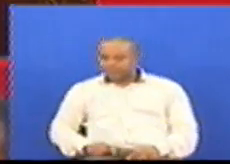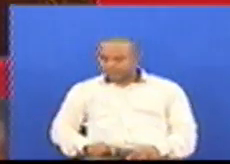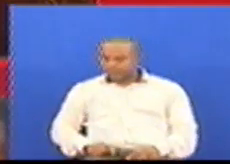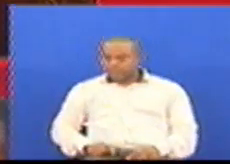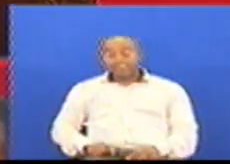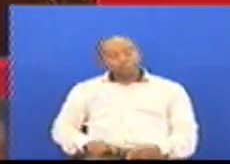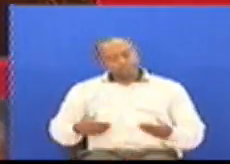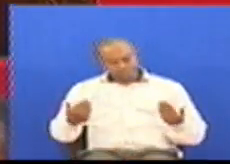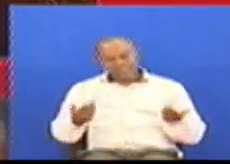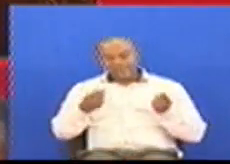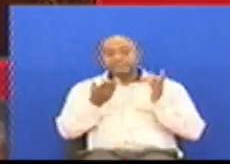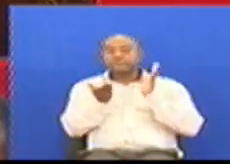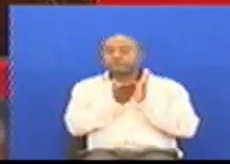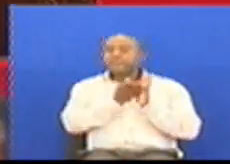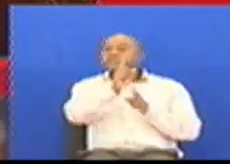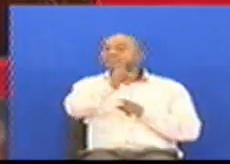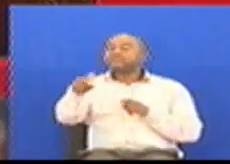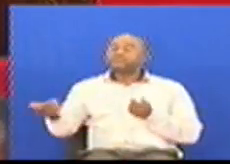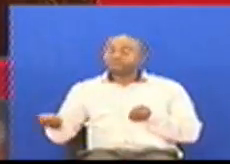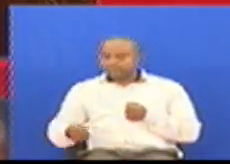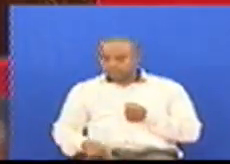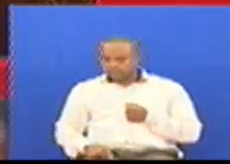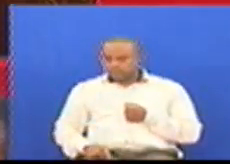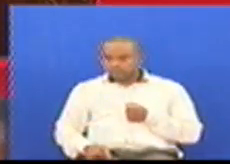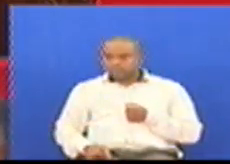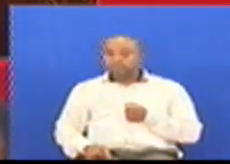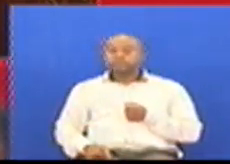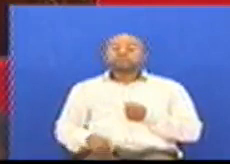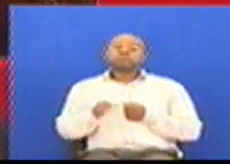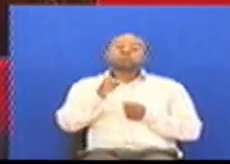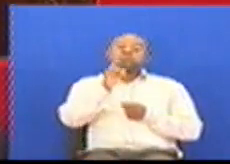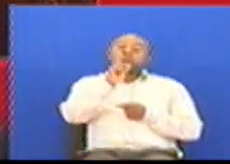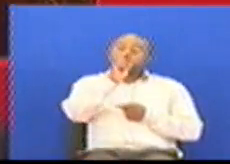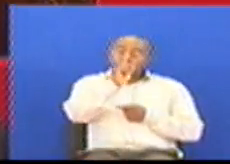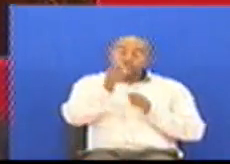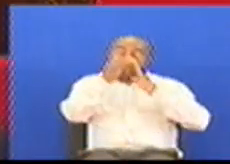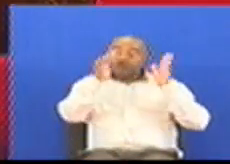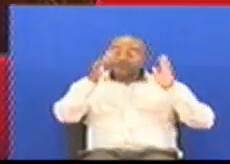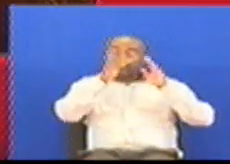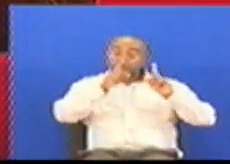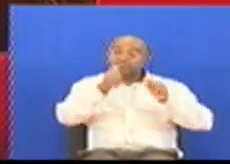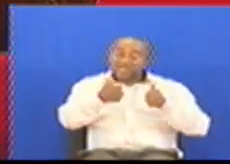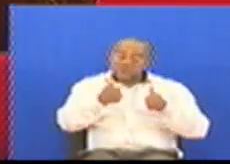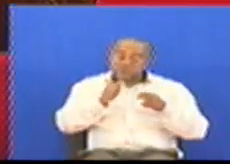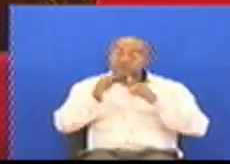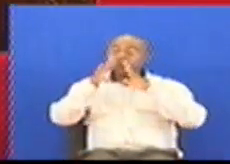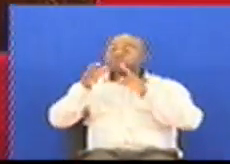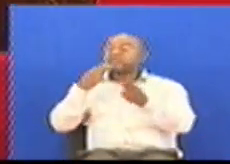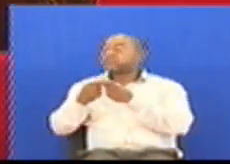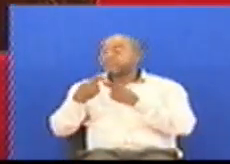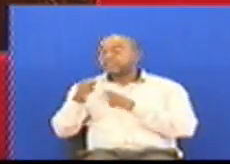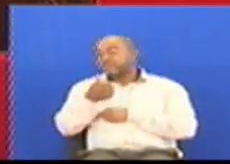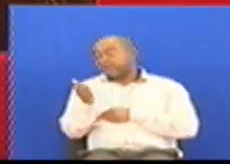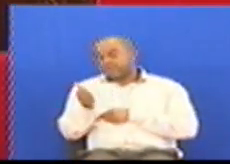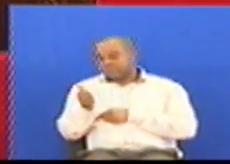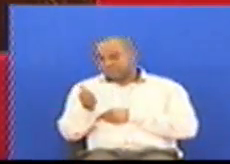mashule ambayo kuna maboma mengi sasa hivi ya nyumba za walimu, kuna maboma ya nyumba za madaktari na wauguzi. Sasa